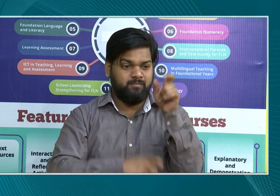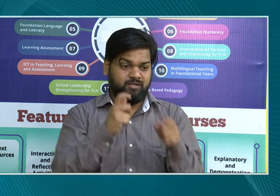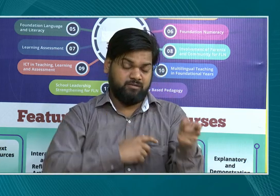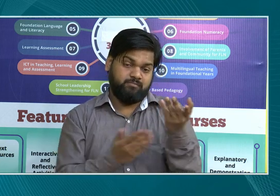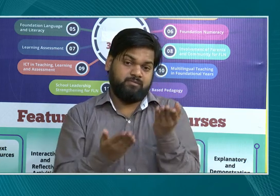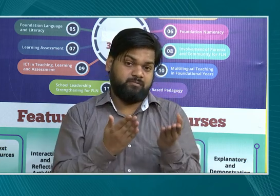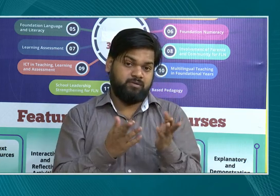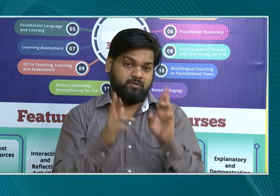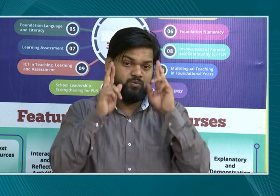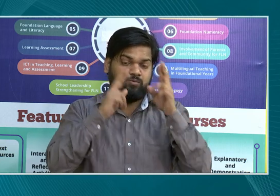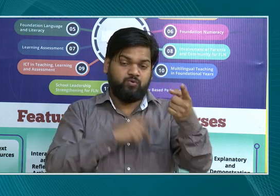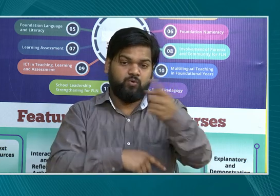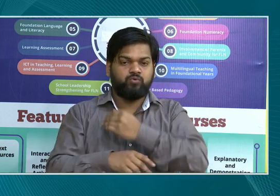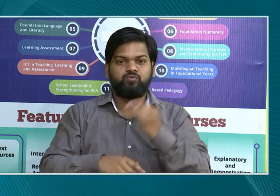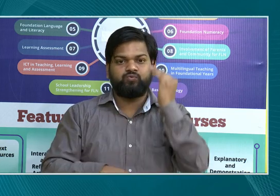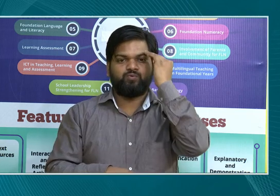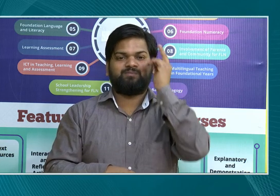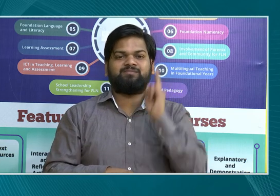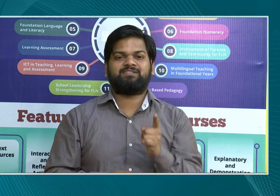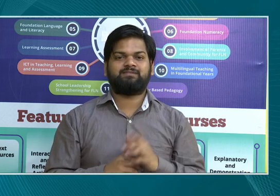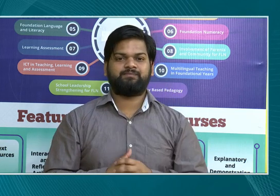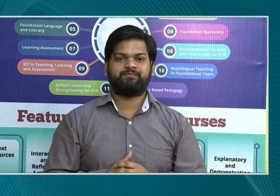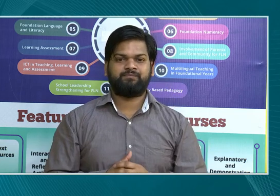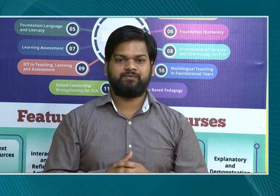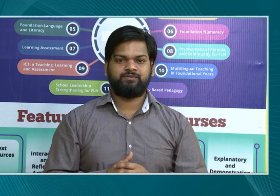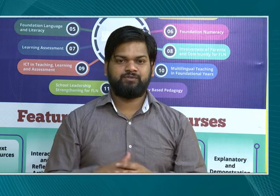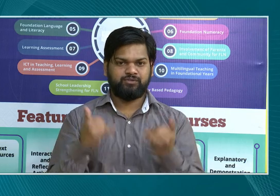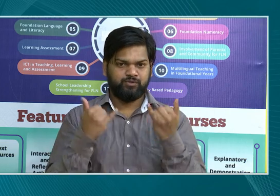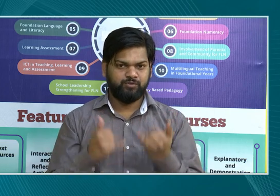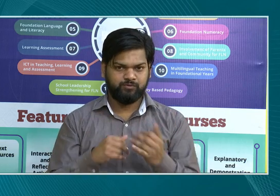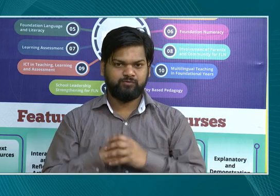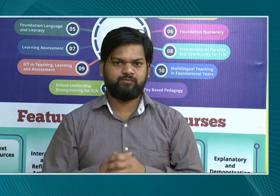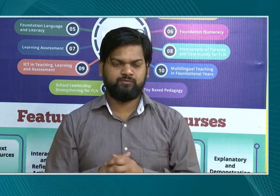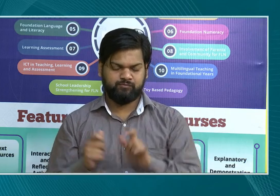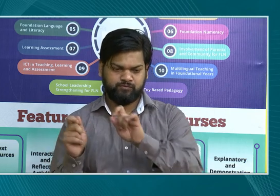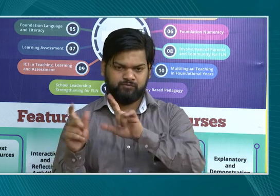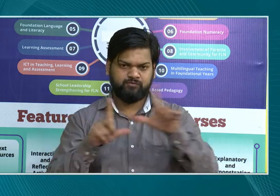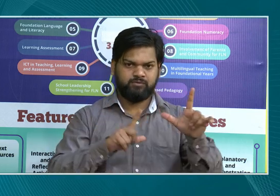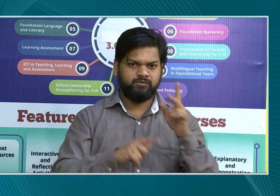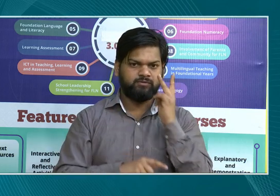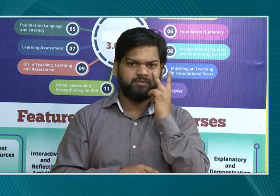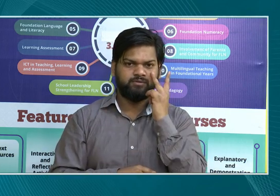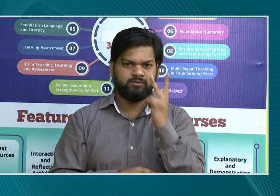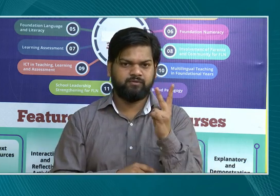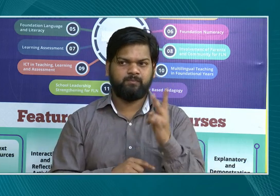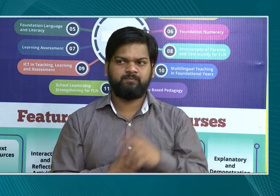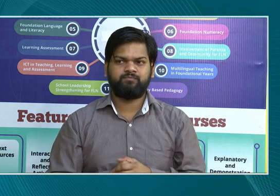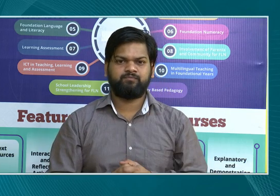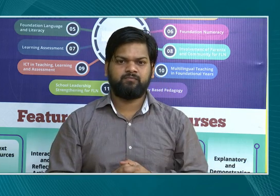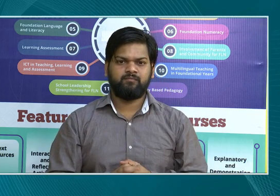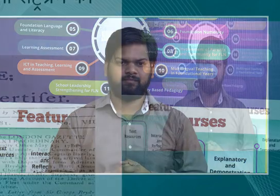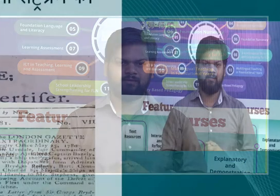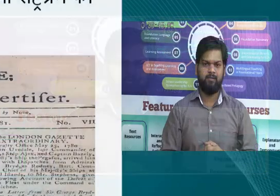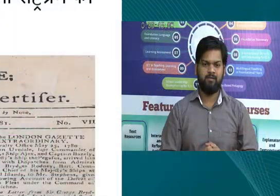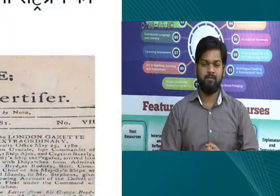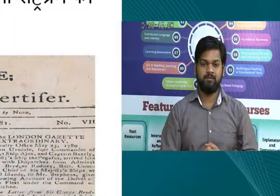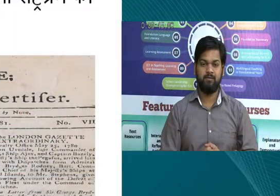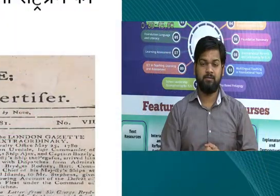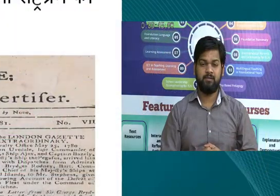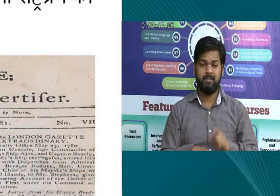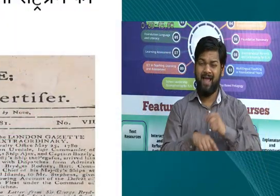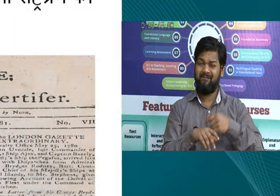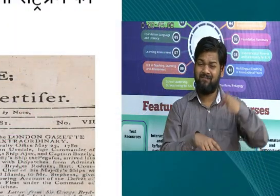चलिए हम ये भी देख लेते हैं एक हमारी स्लाइड पर की उसे समय जब एक अखबार छाप